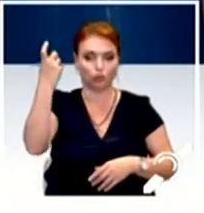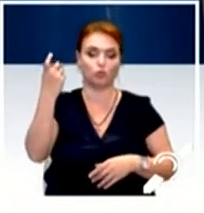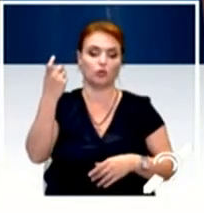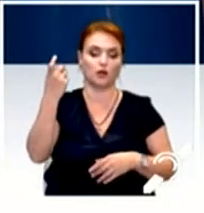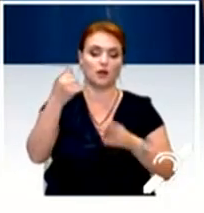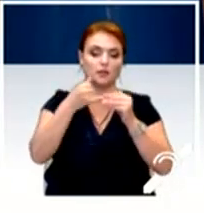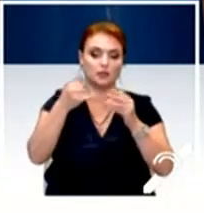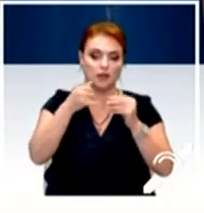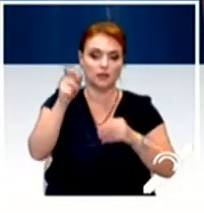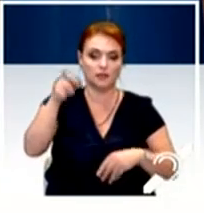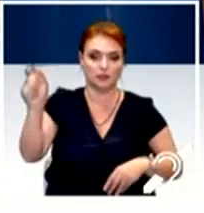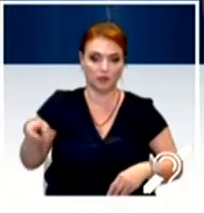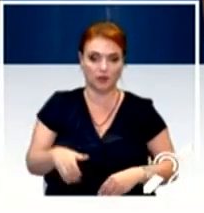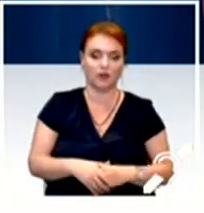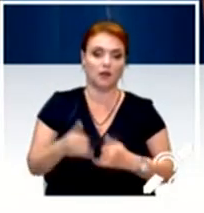infrastructură, cum ar fi